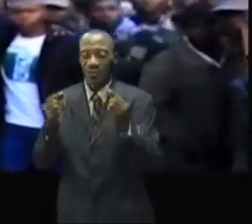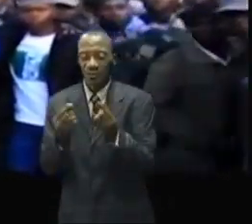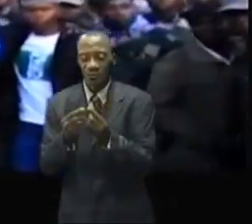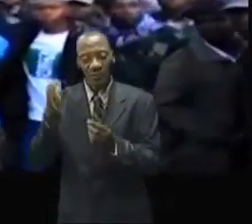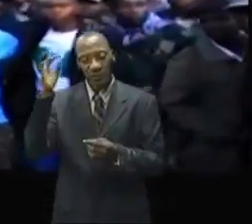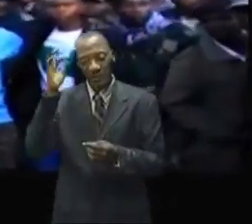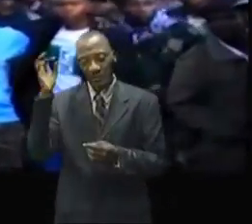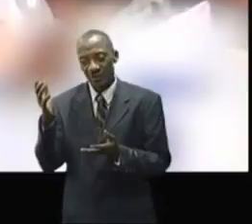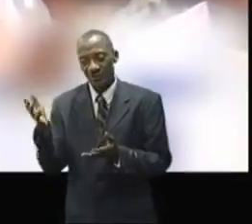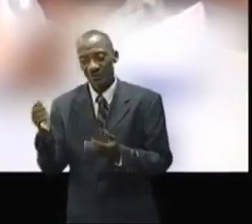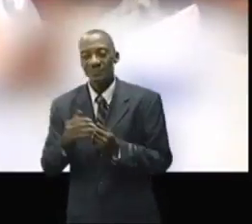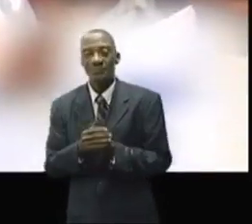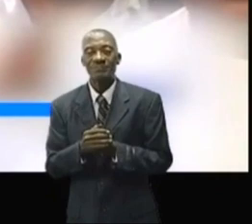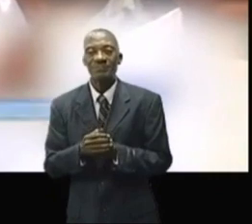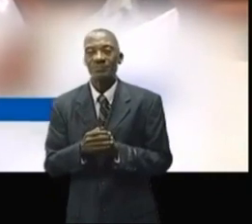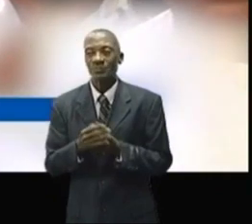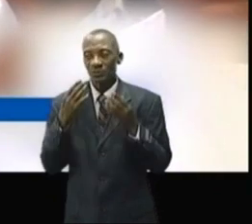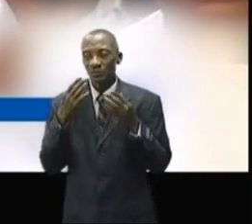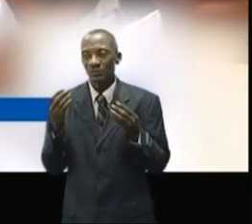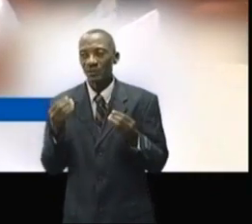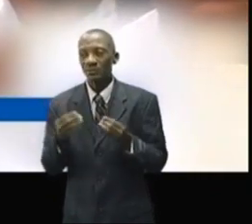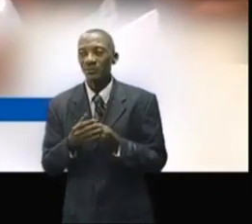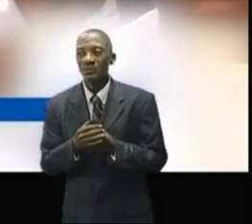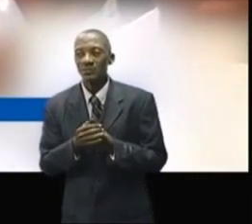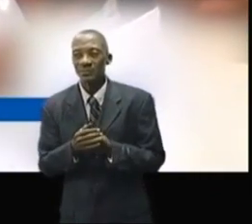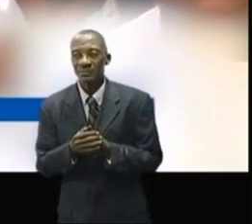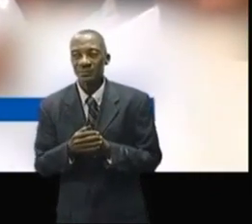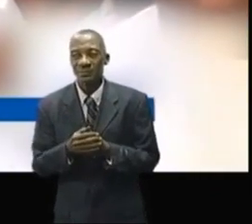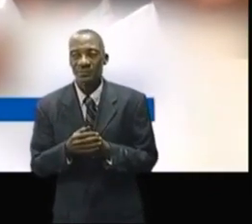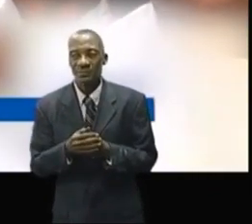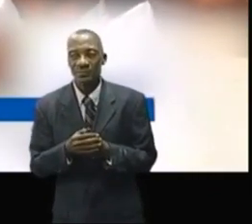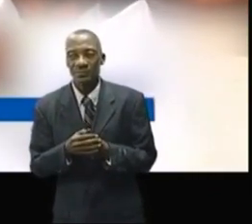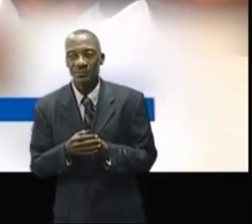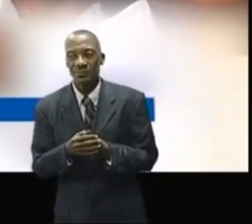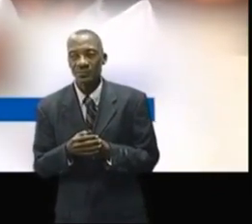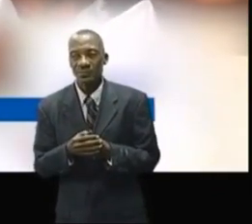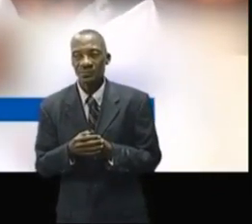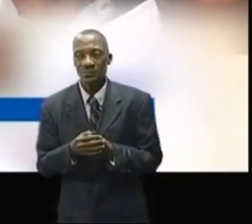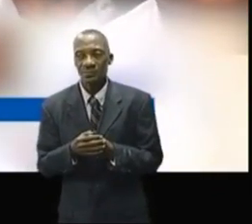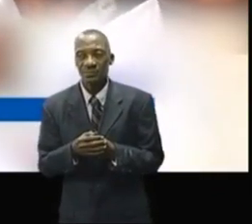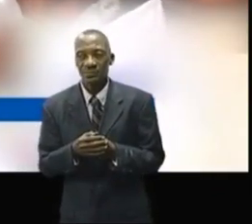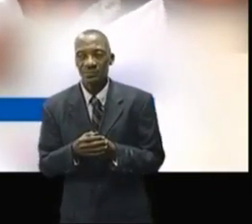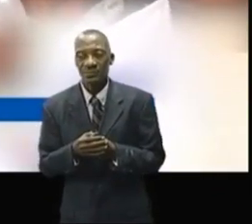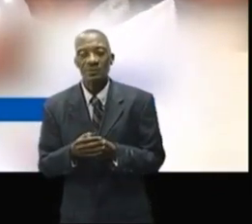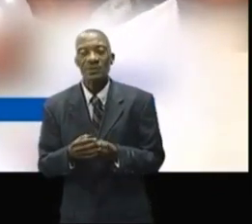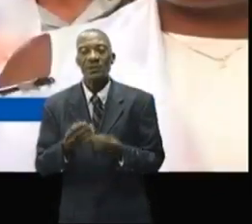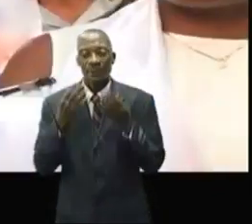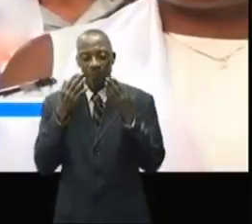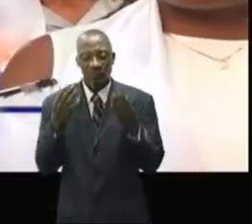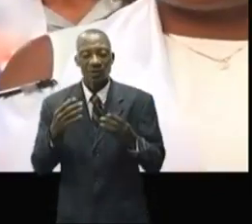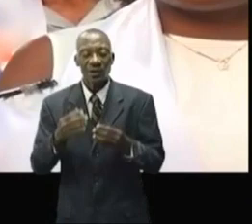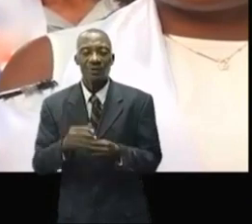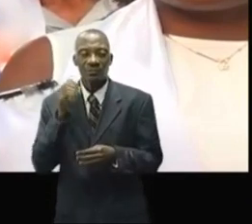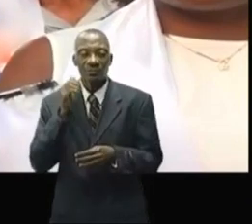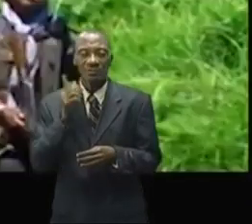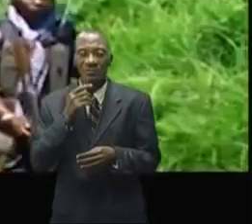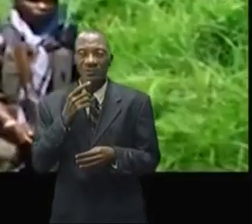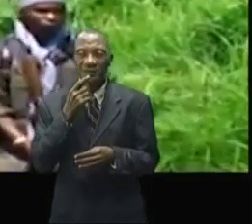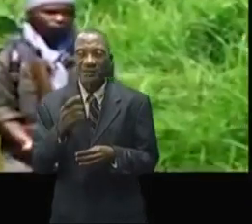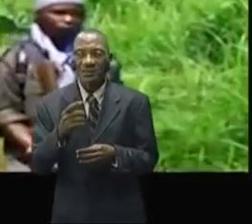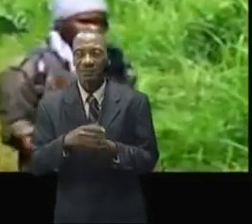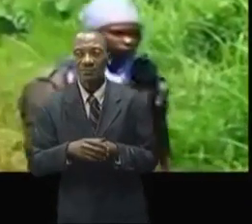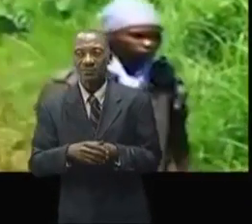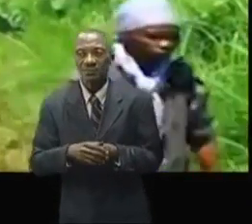Moussafiri, notable de l'Ituri. Le monde entier est témoin ce 13 juin 2023 d'une énième